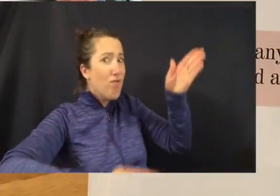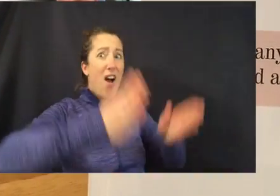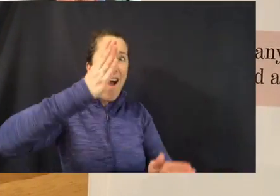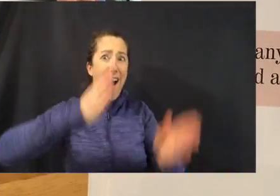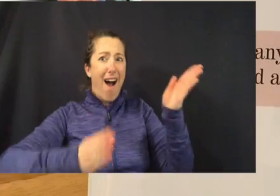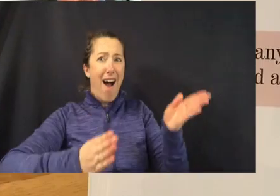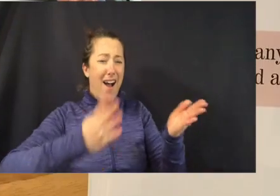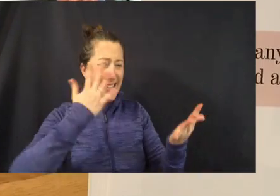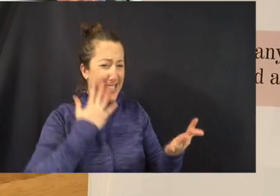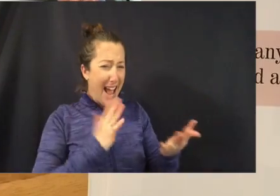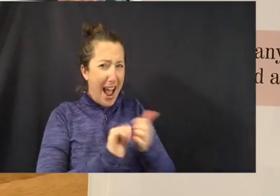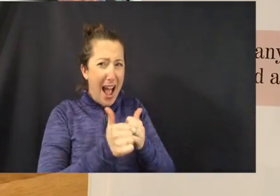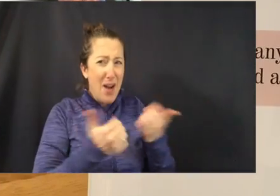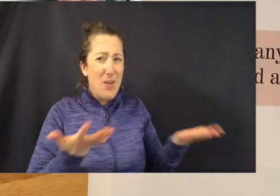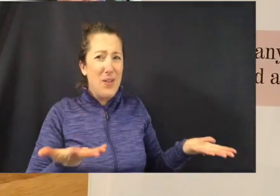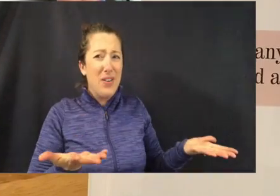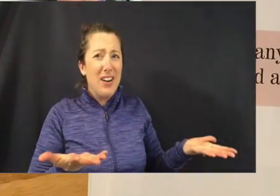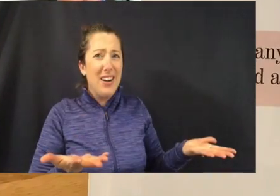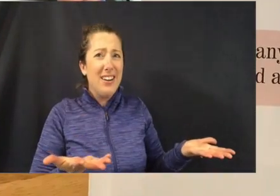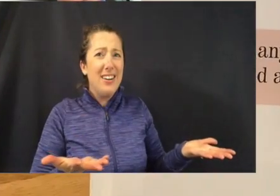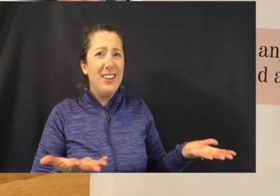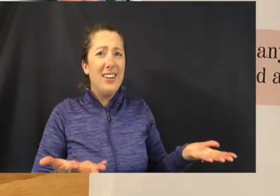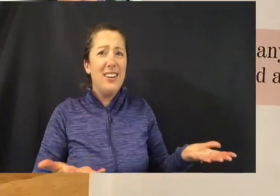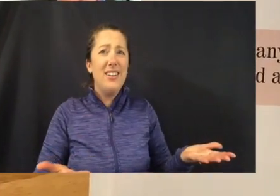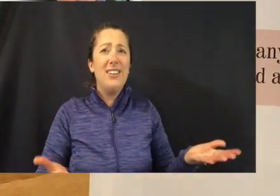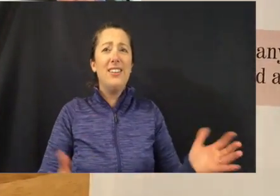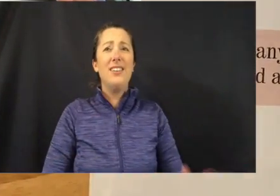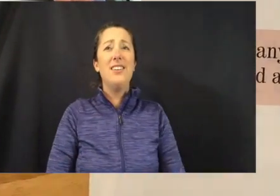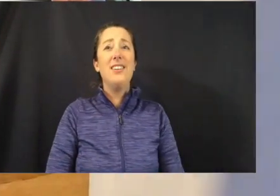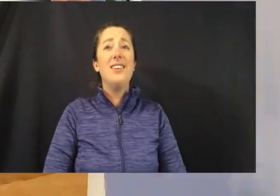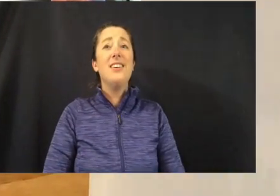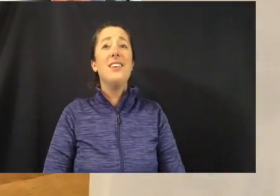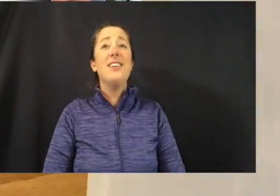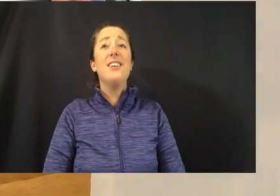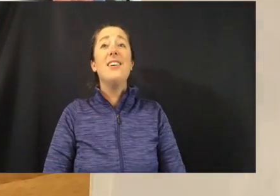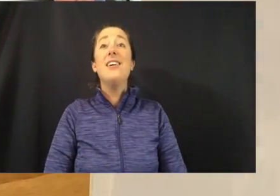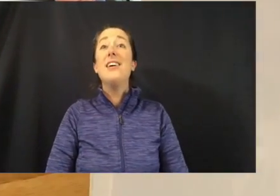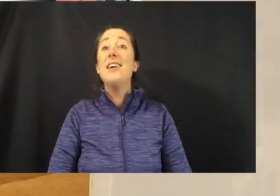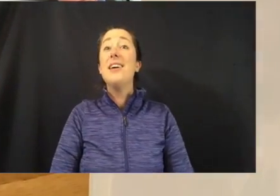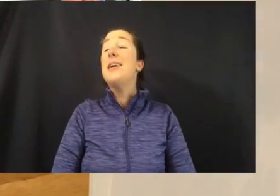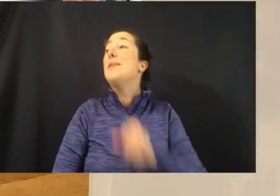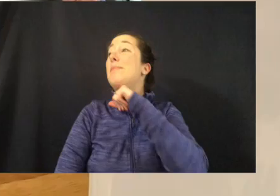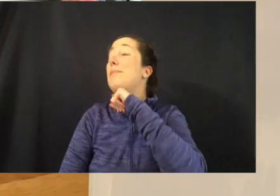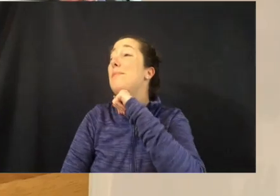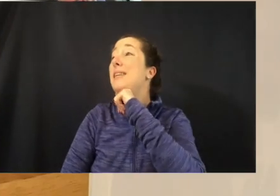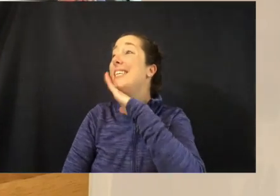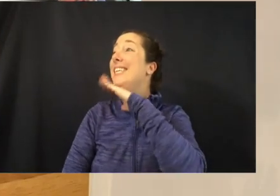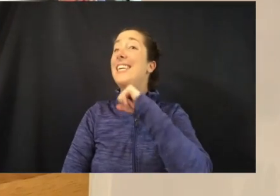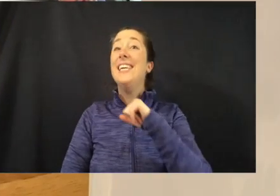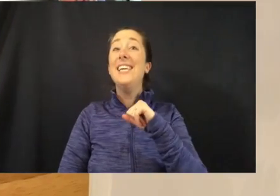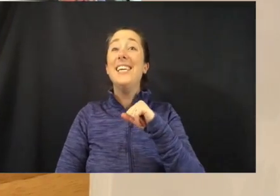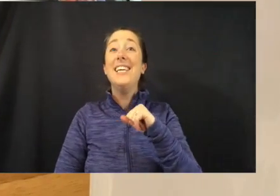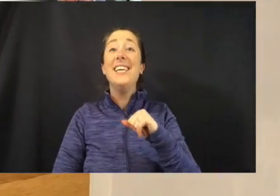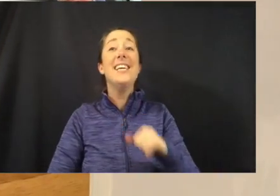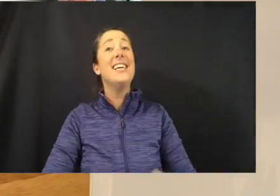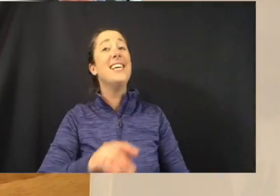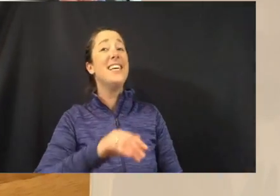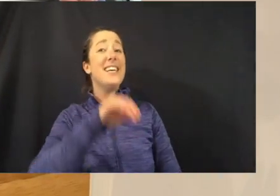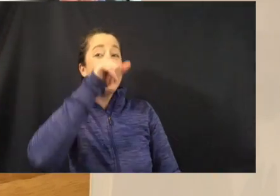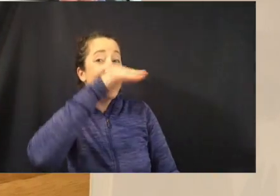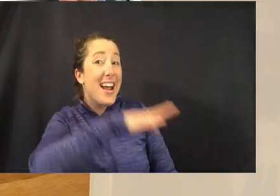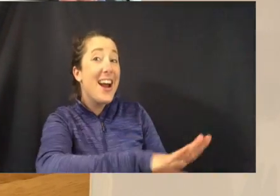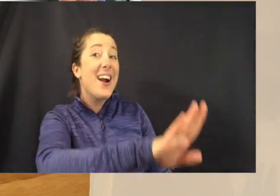can anyone be sad around a robot? Comment peut-on être triste avec le robot qui est là?